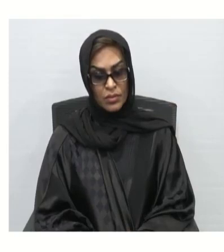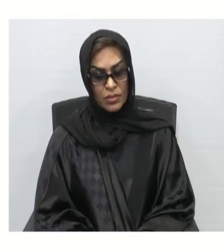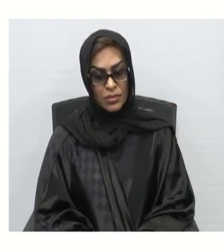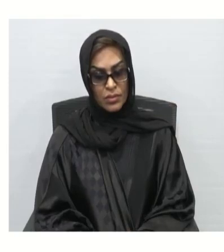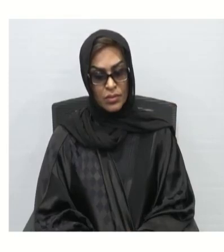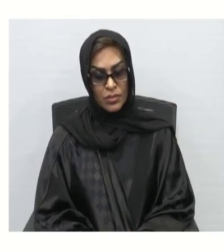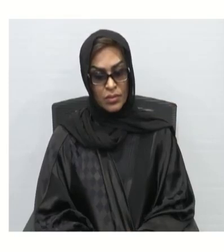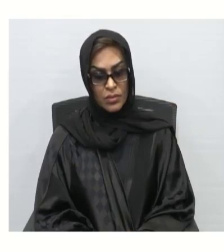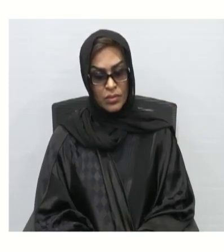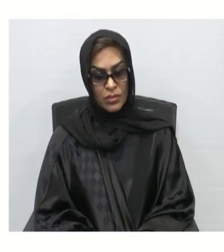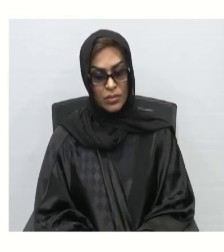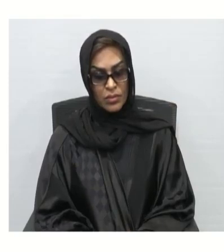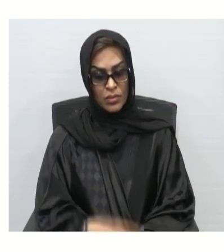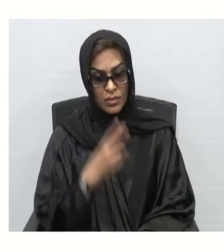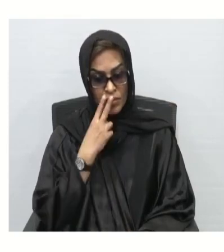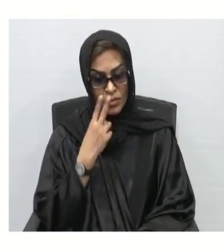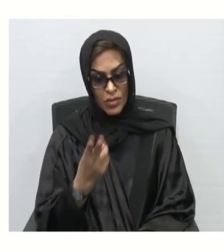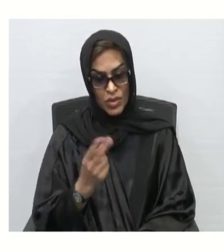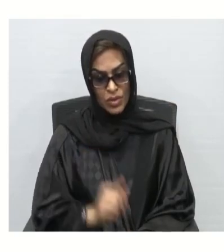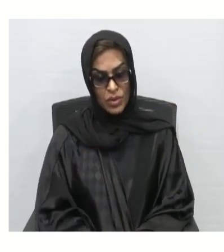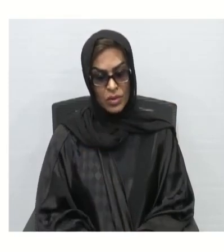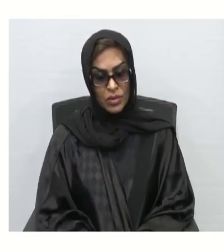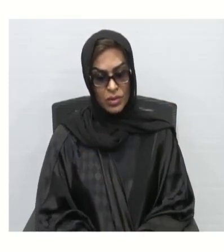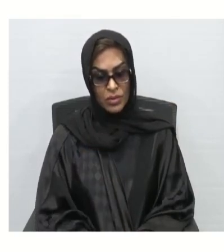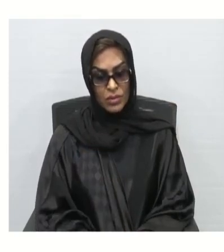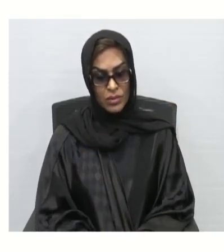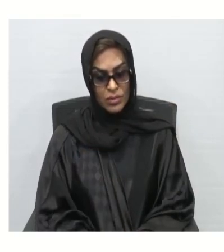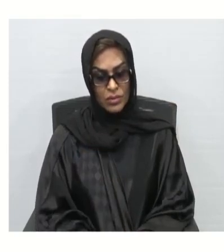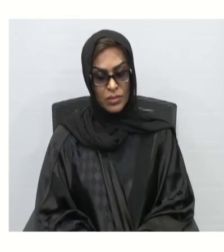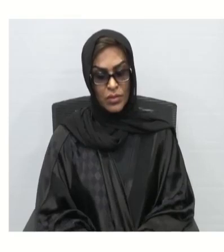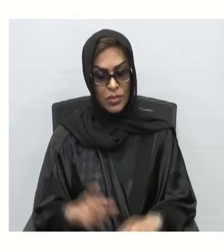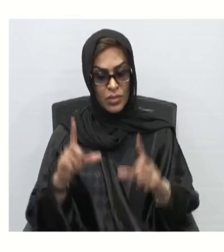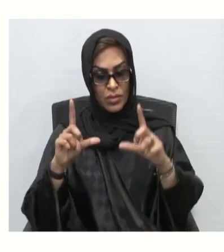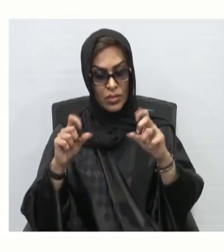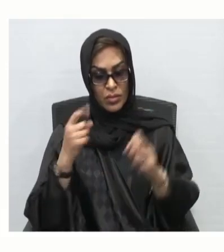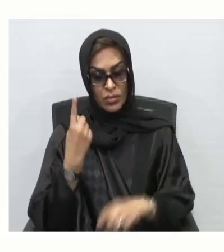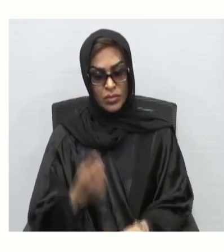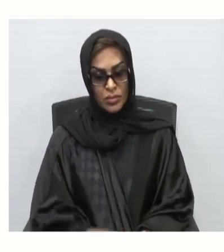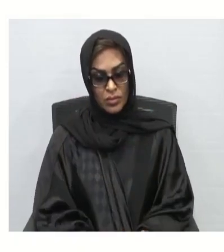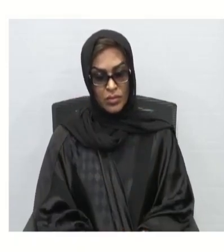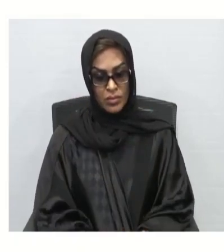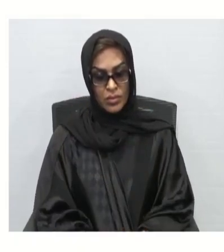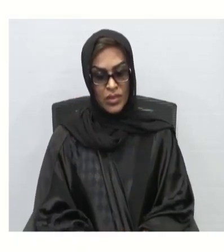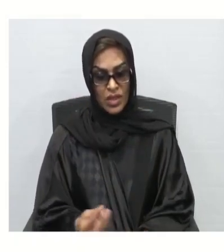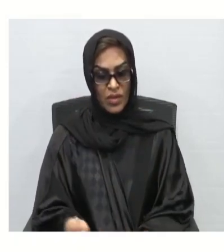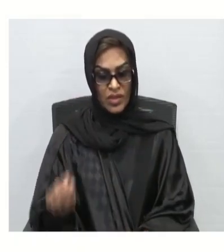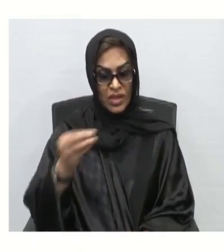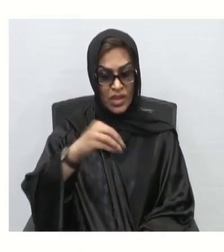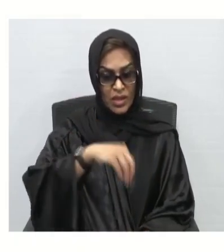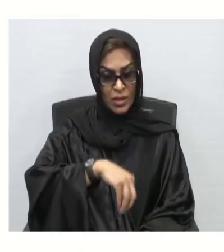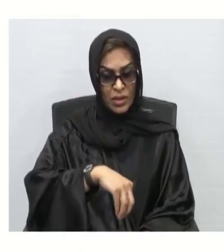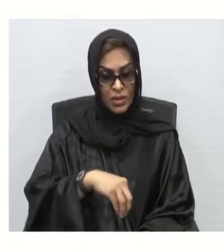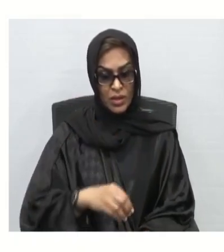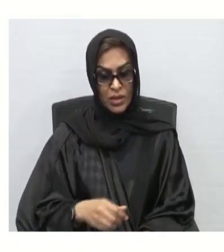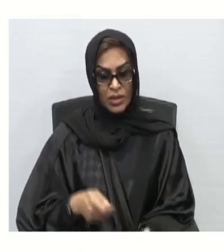عمليه من عمليات الشراء الرقمي الصوره الاولى اضافه